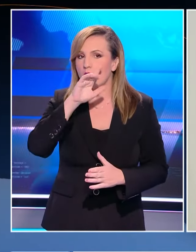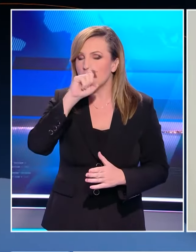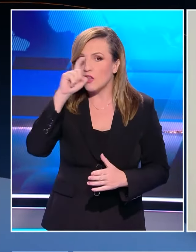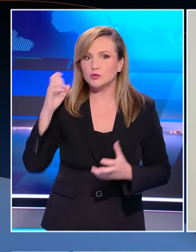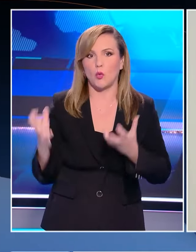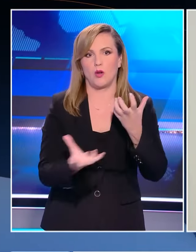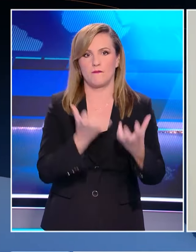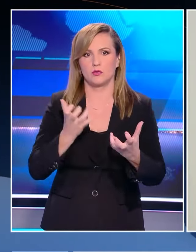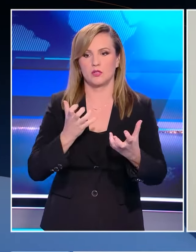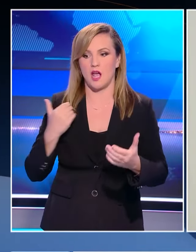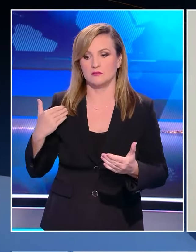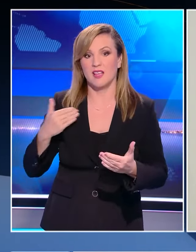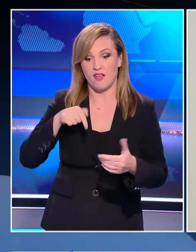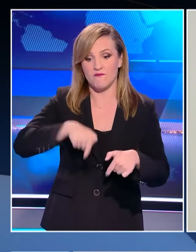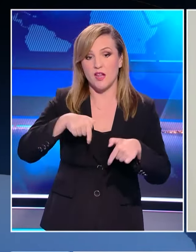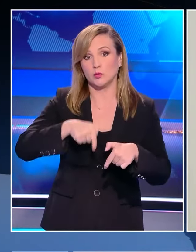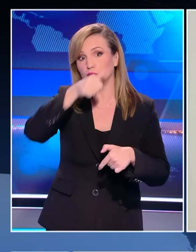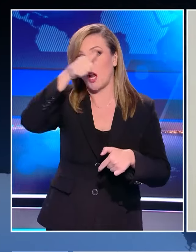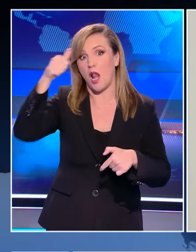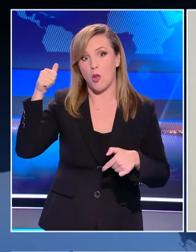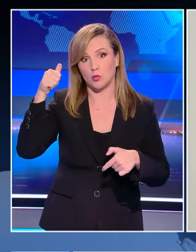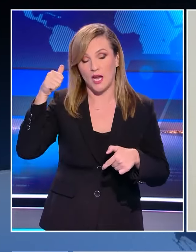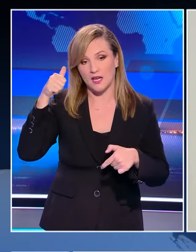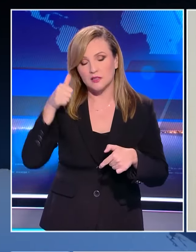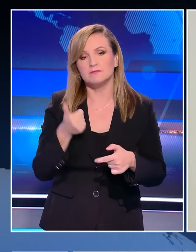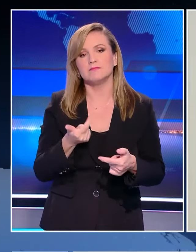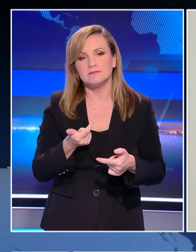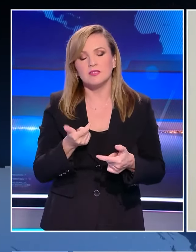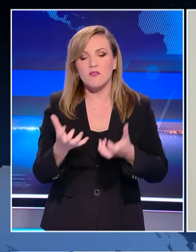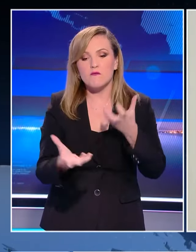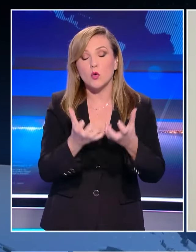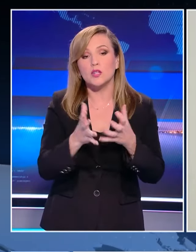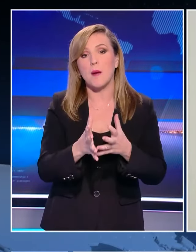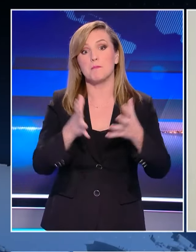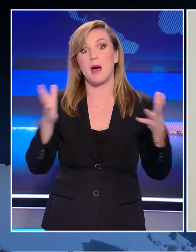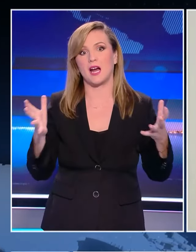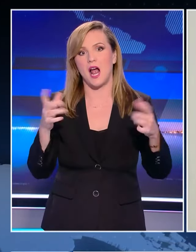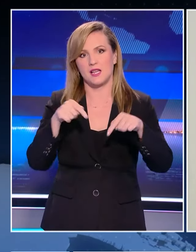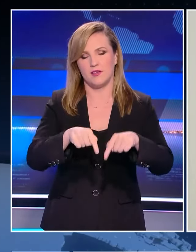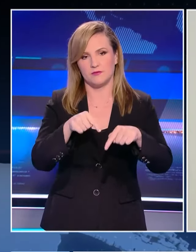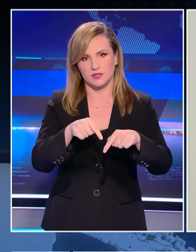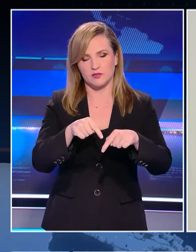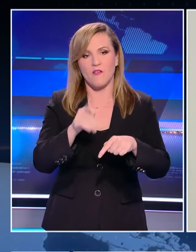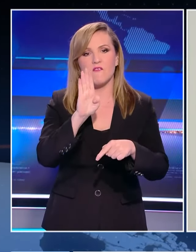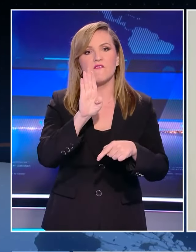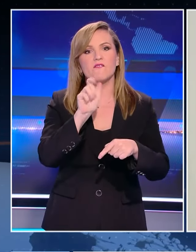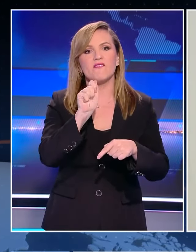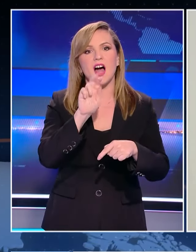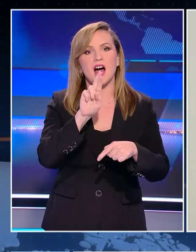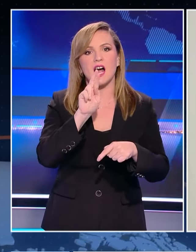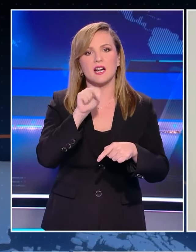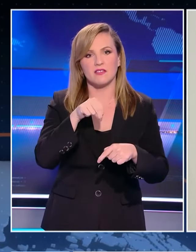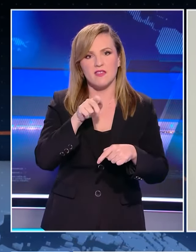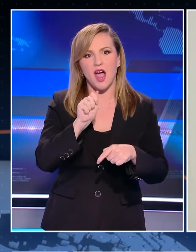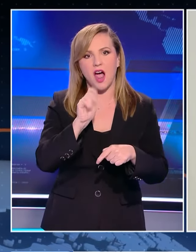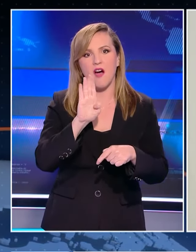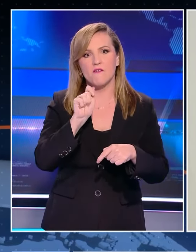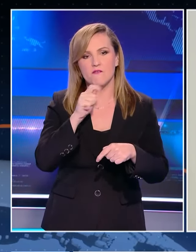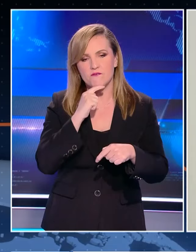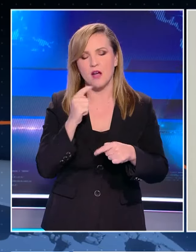φωτιά έως σήμερα, θέλω να ελπίζω, αυτού του καλοκαιριού, η οποία έκανε μια μεγάλη περιβαλλοντική ζημιά